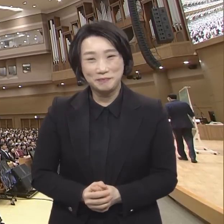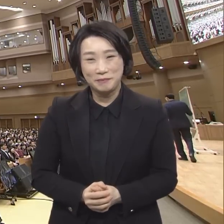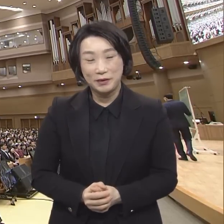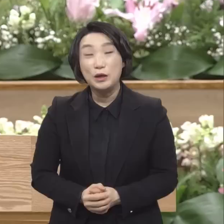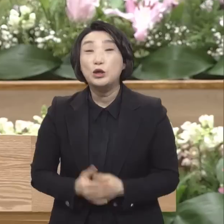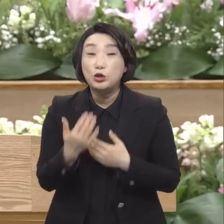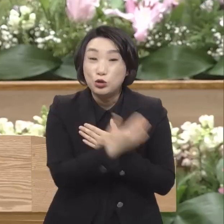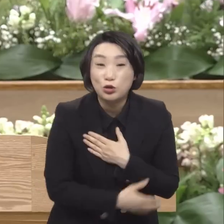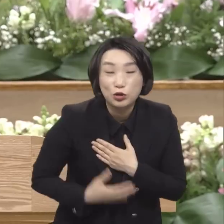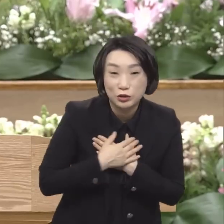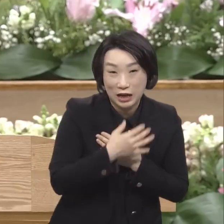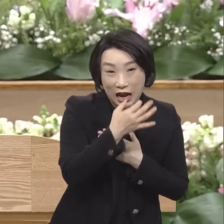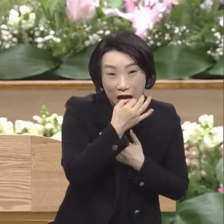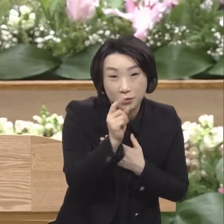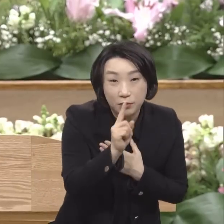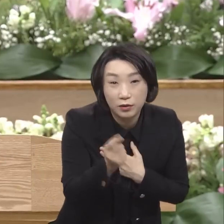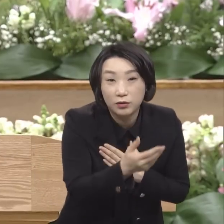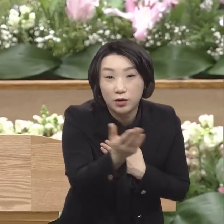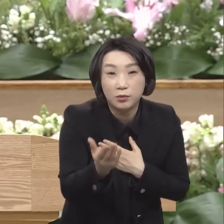육신의 소욕은